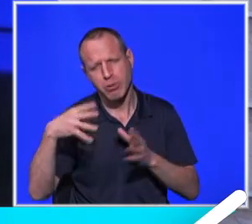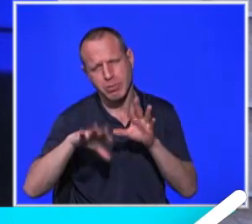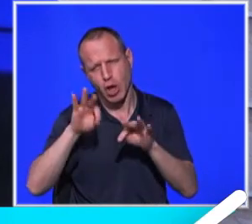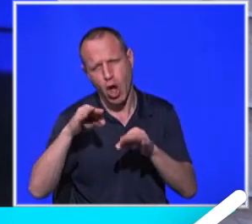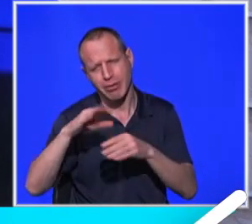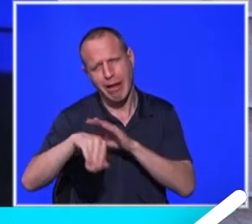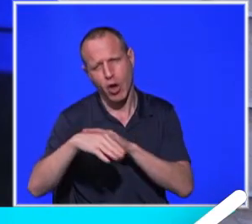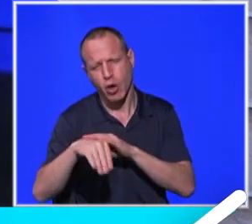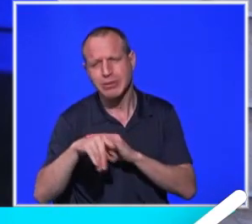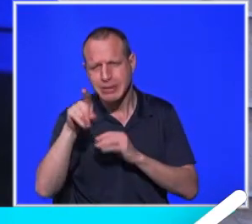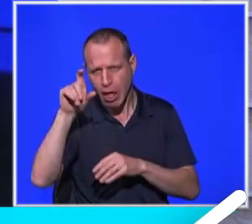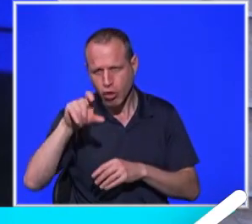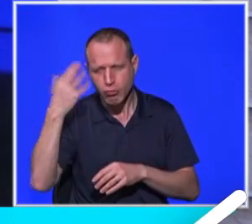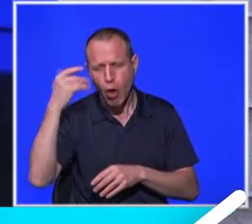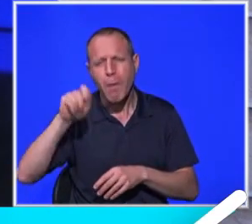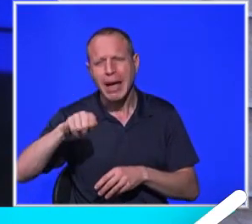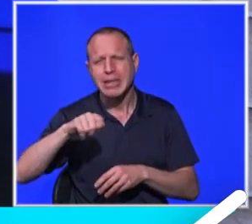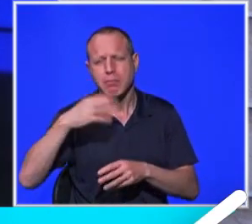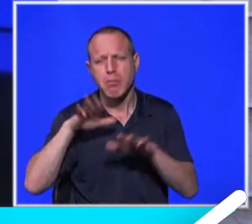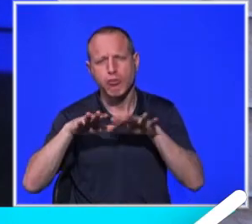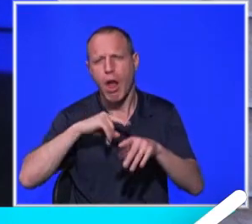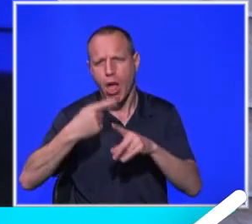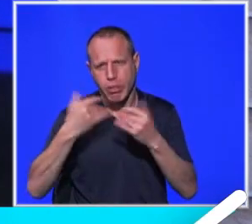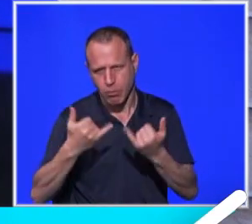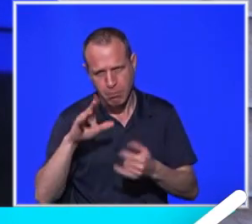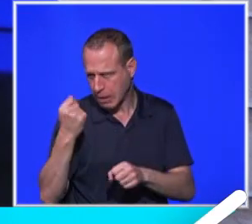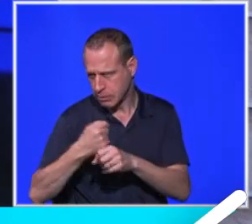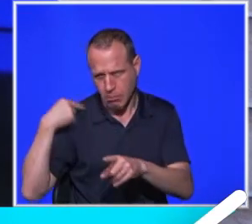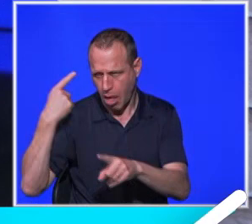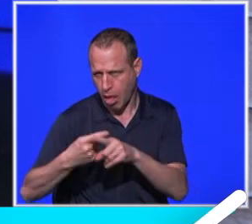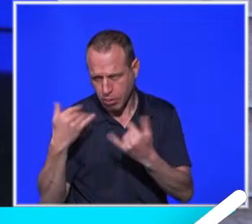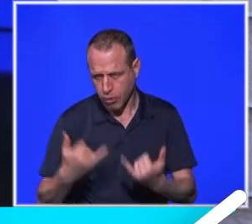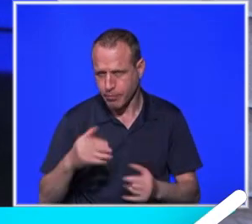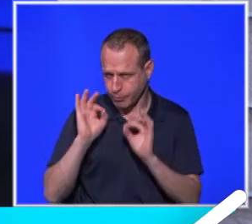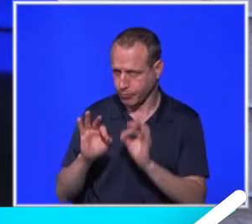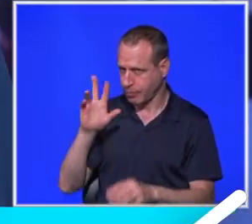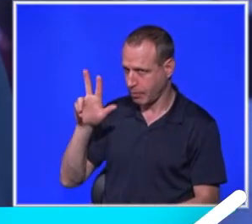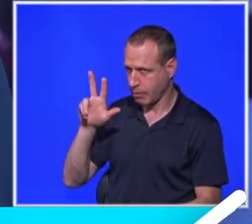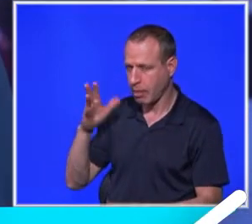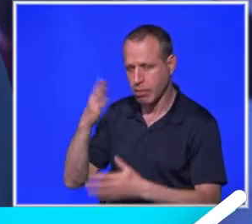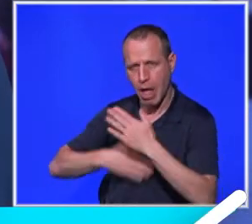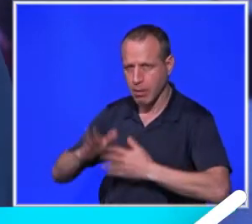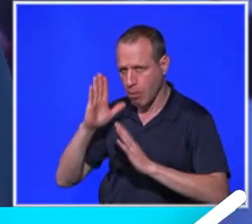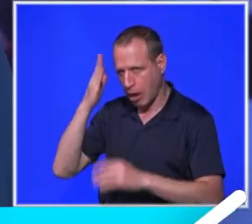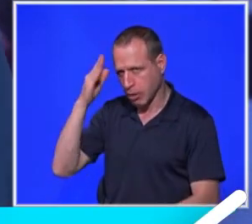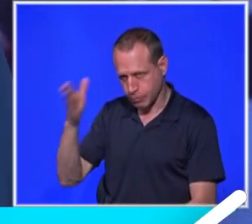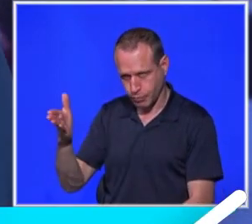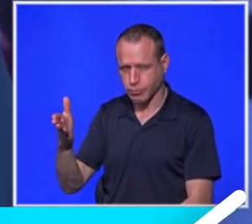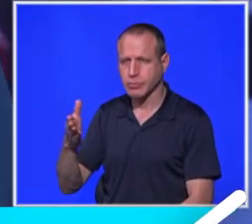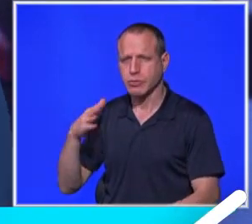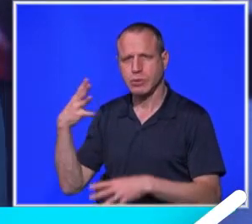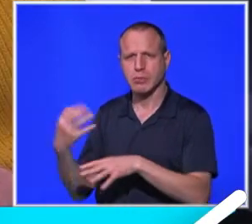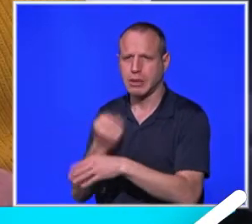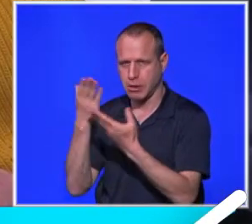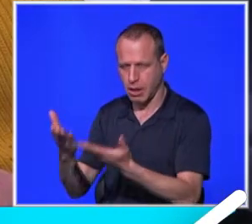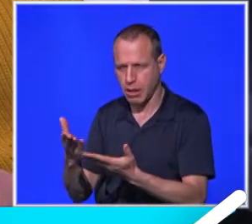זה אנשים שהיו בכנסת ובממשלה עד היום. מה עשיתם עד היום? ציפי, נעים מאוד להכיר אותך, ושיהיה בהצלחה.